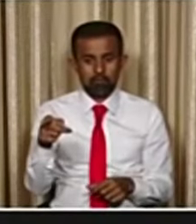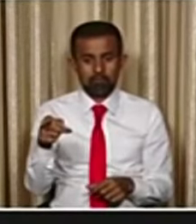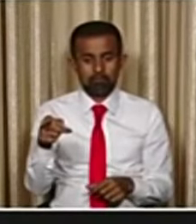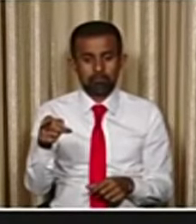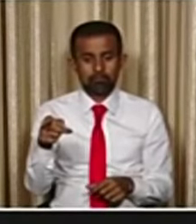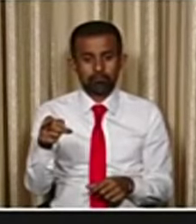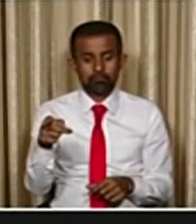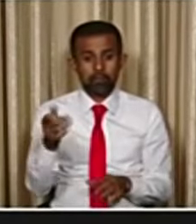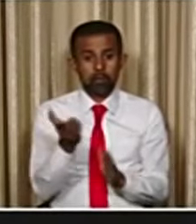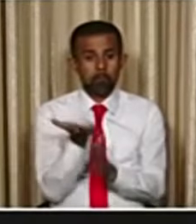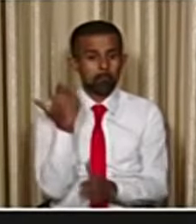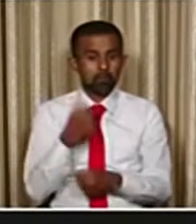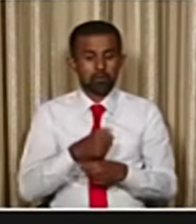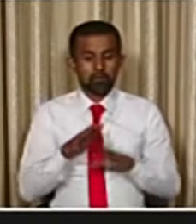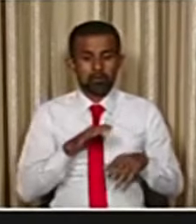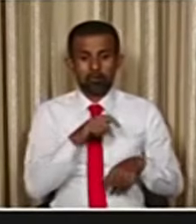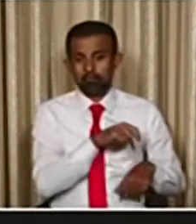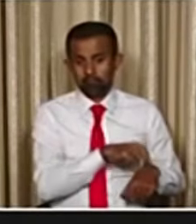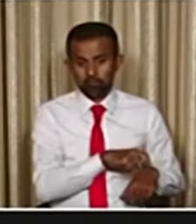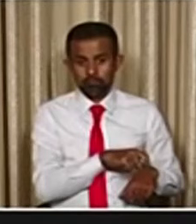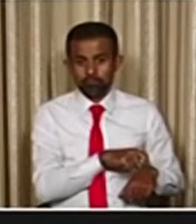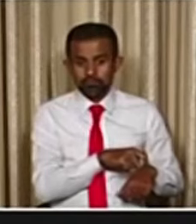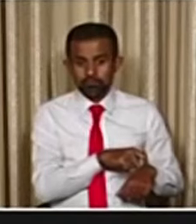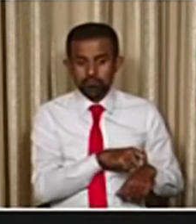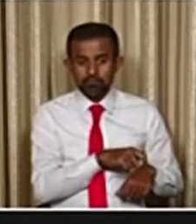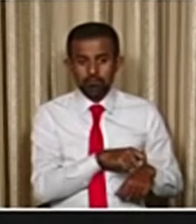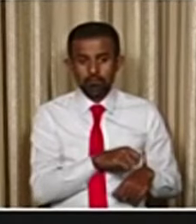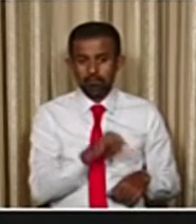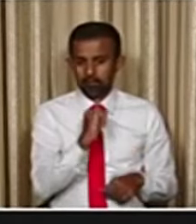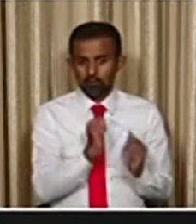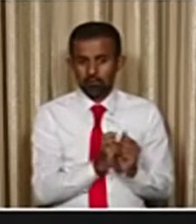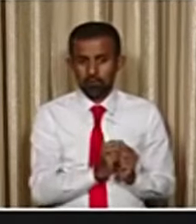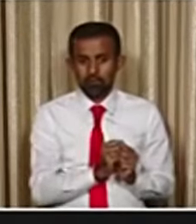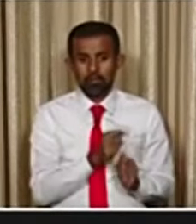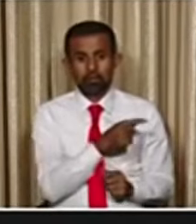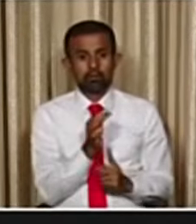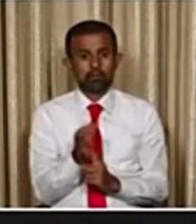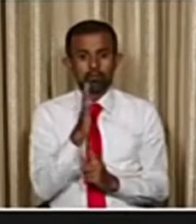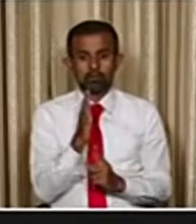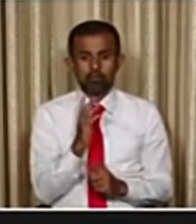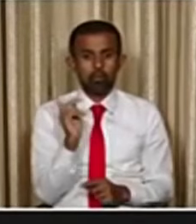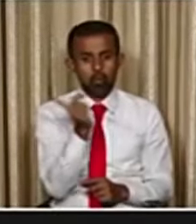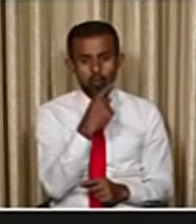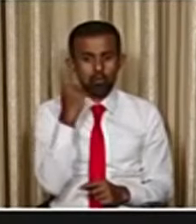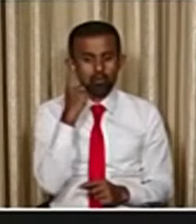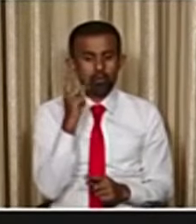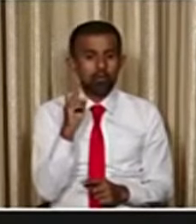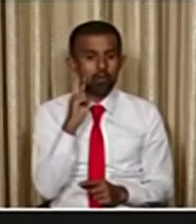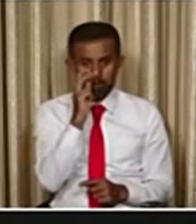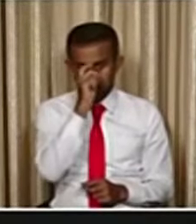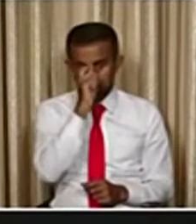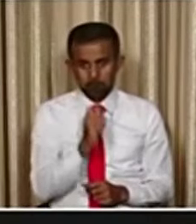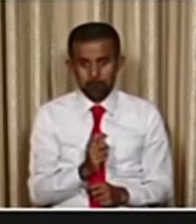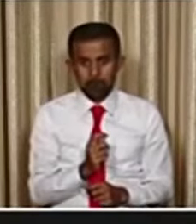හැබැයි ඒ පහුගේ යහපාලන ආණ්ඩුව කාලේ නරක වැඩක් කරනවා නම් ඒක ජනාධිපතිතුමා. අපි කවුරුත් දන්නවා රණල් වික්‍රමසිංහ